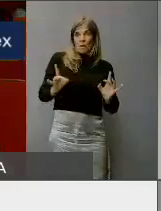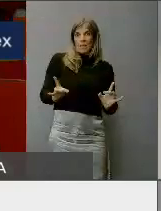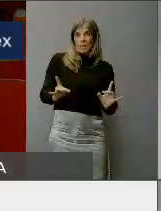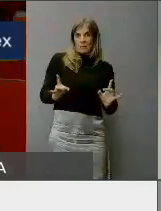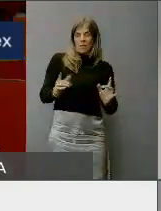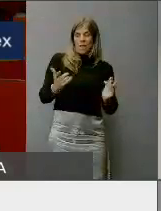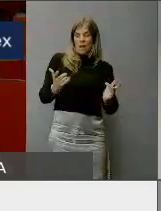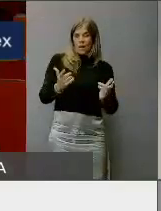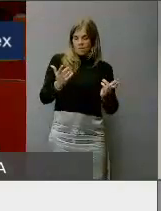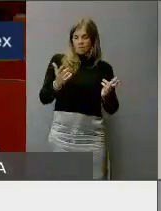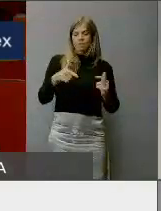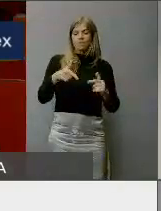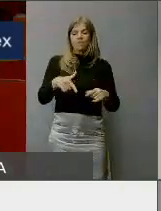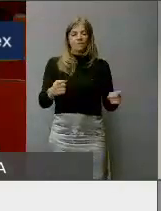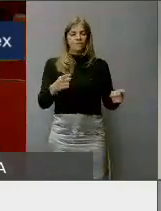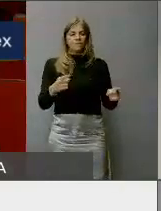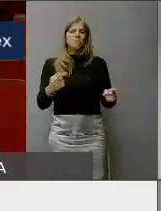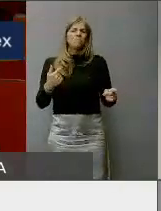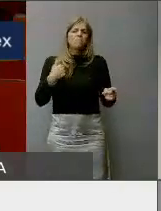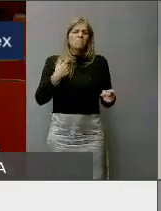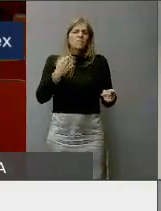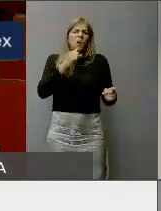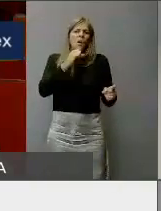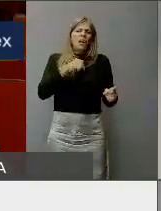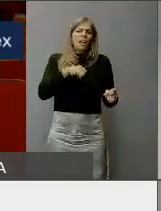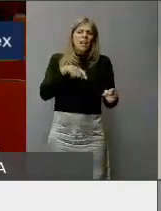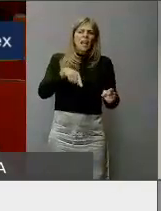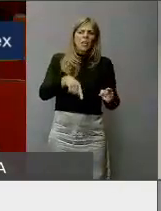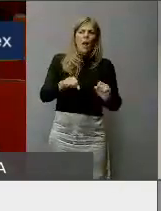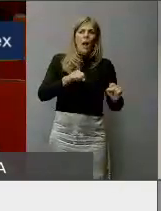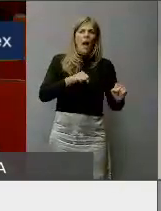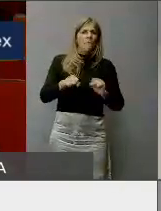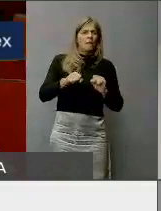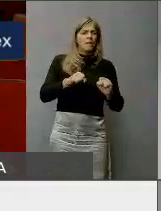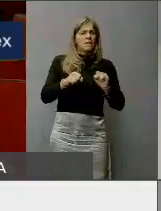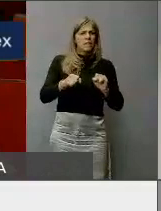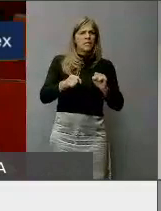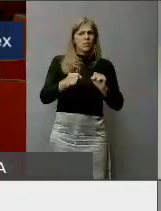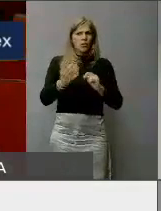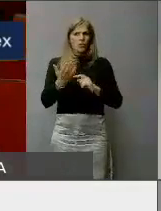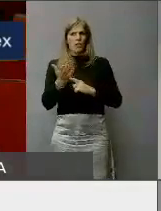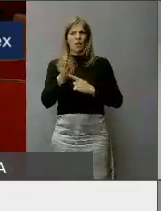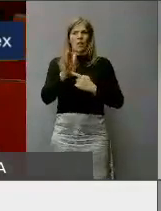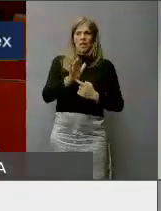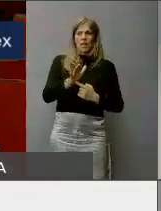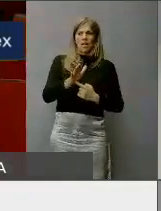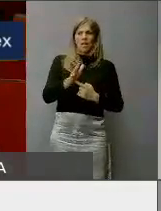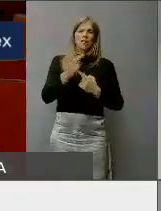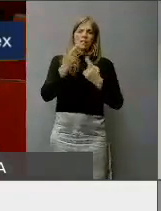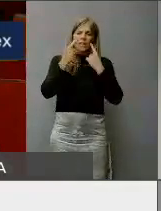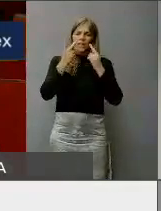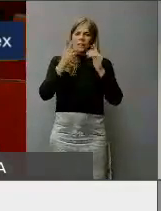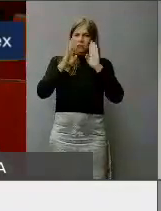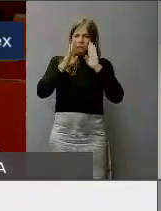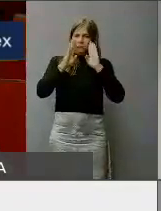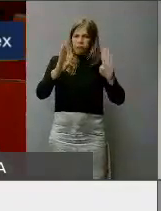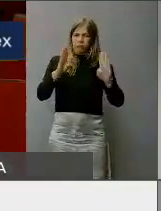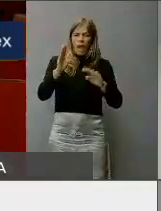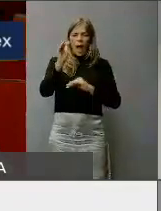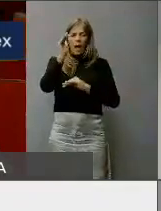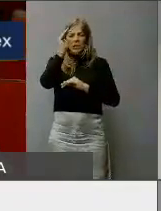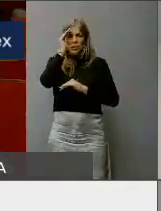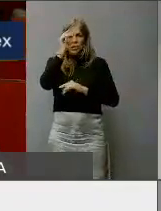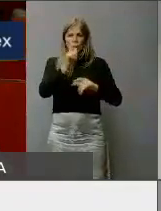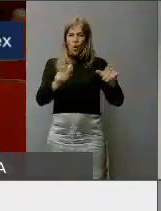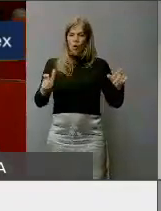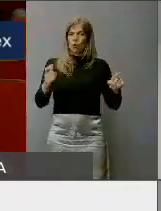abbia dato un segnale di grande attenzione e di grande ascolto del bisogno e